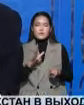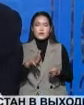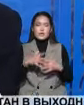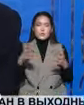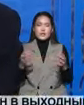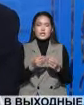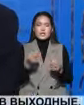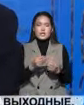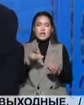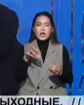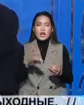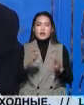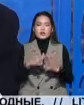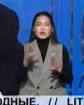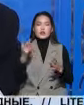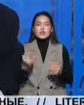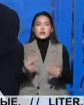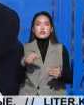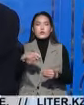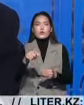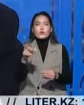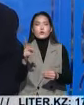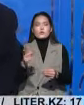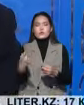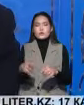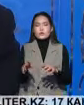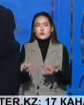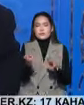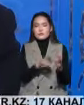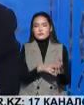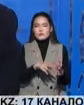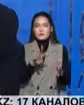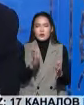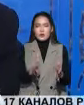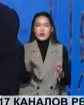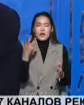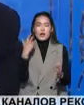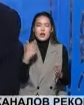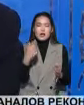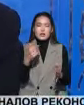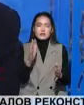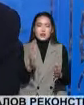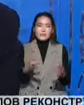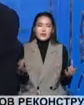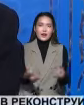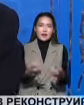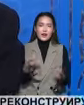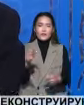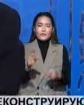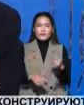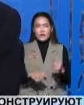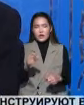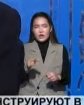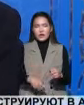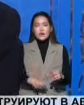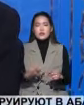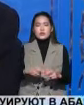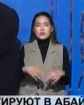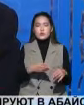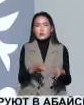лет, о вручении уведомления о выселении. Мы здесь законодательные нормы все сохранили. Никто здесь ничьи права